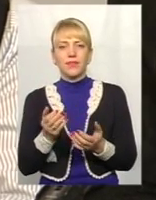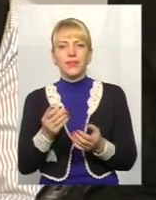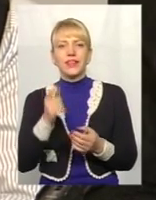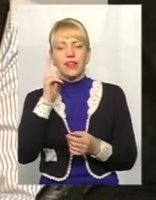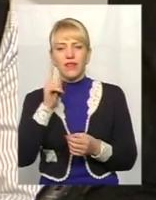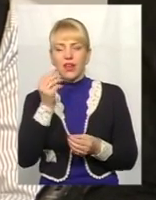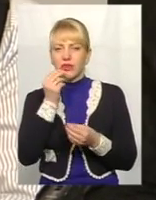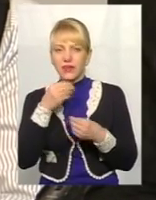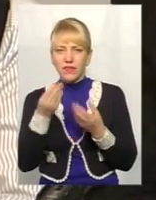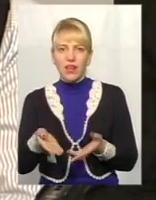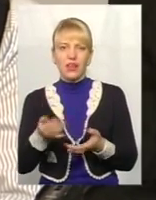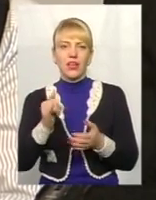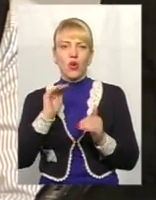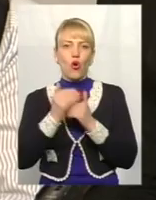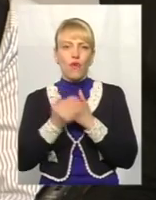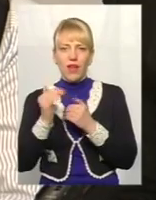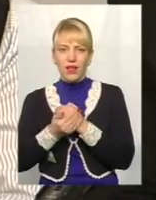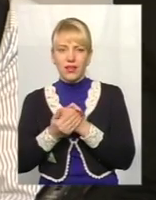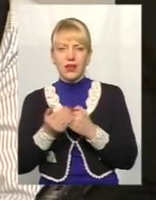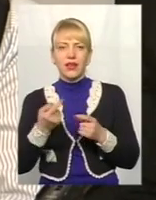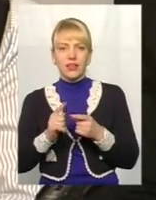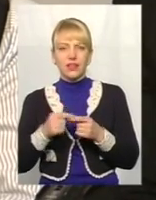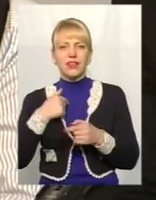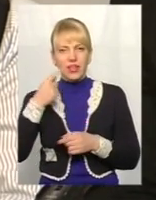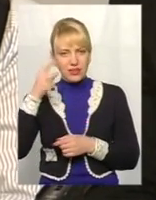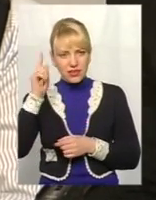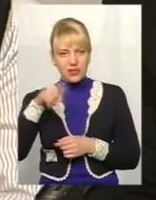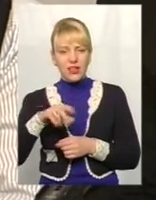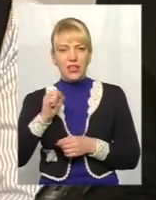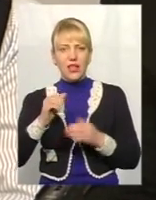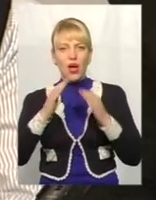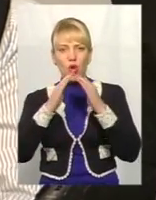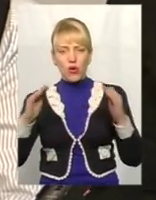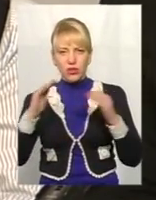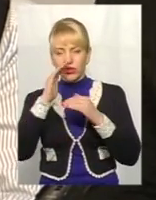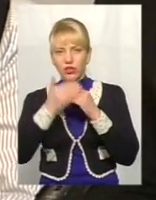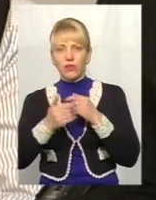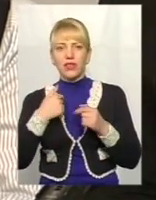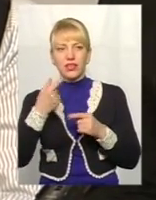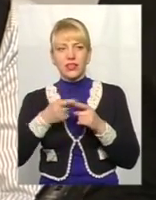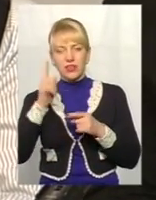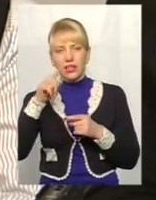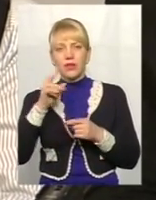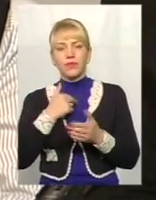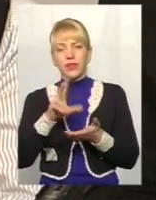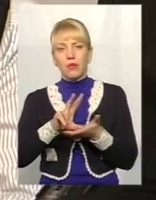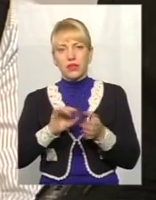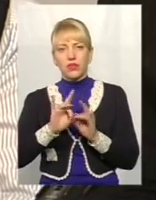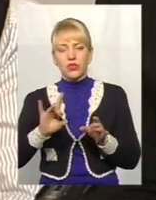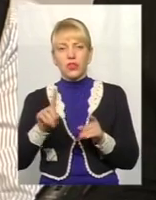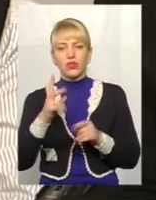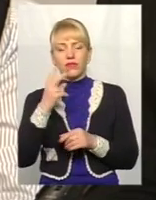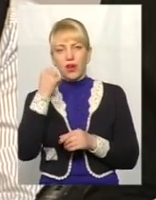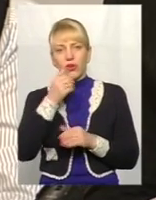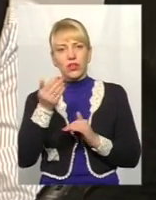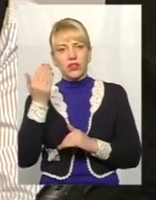продовольством давали, ховали їх на горищах. Ви це знаєте. Я вам для прикладу скажу, що 2 роки тому